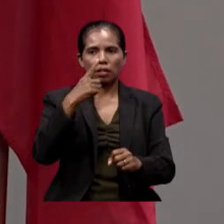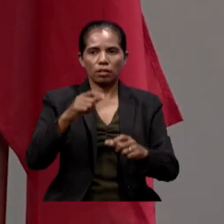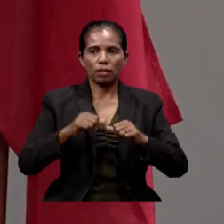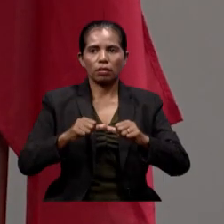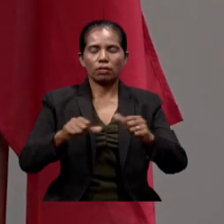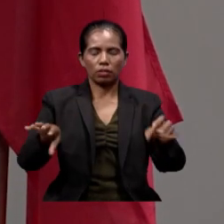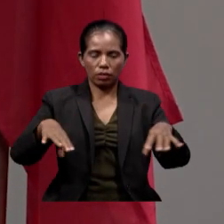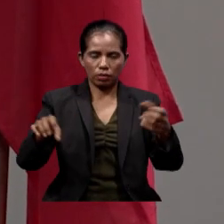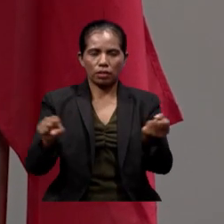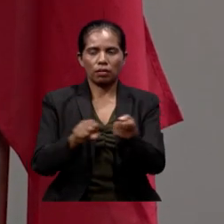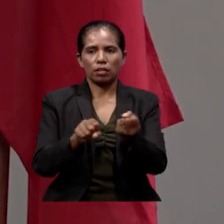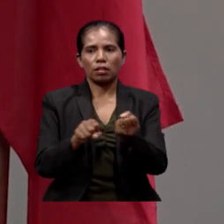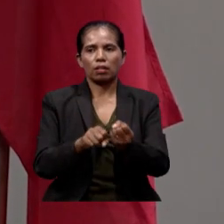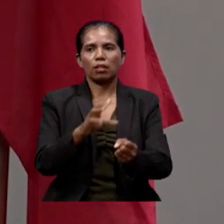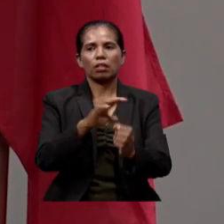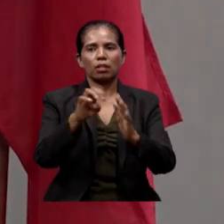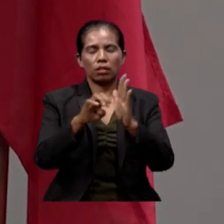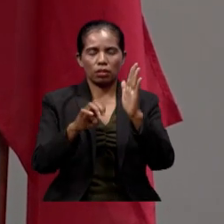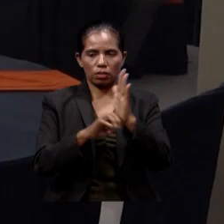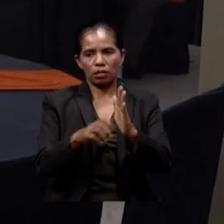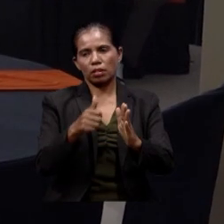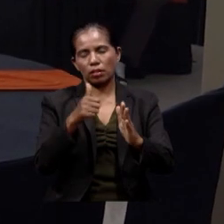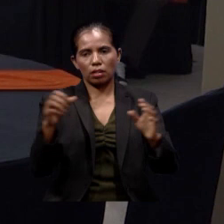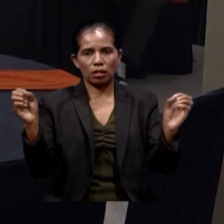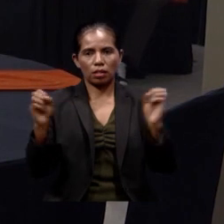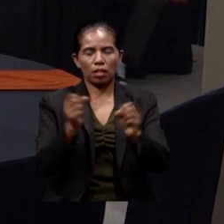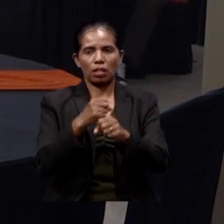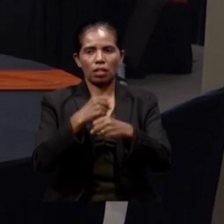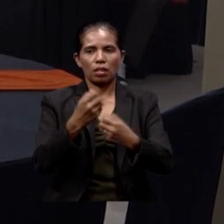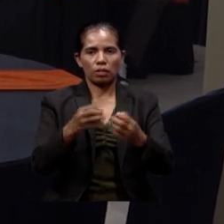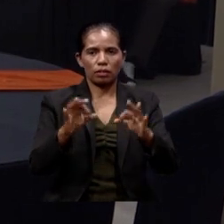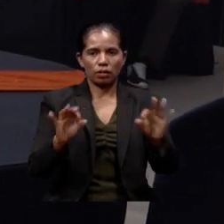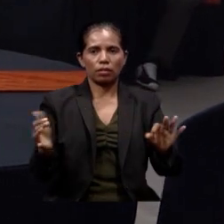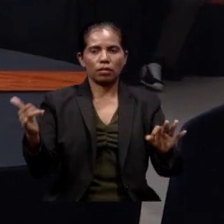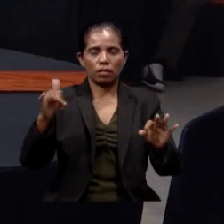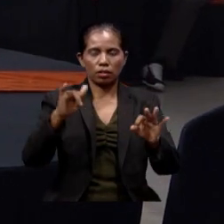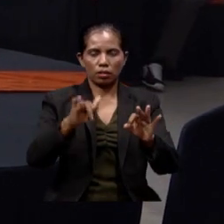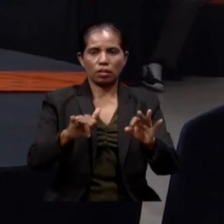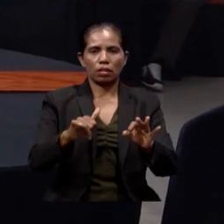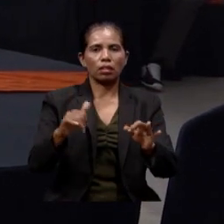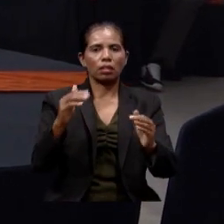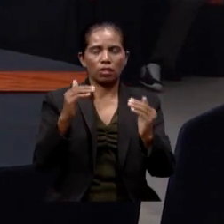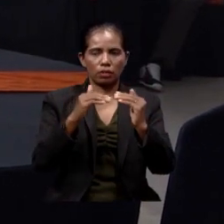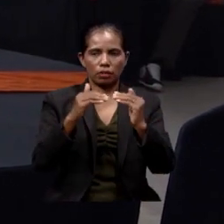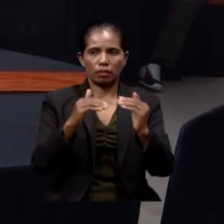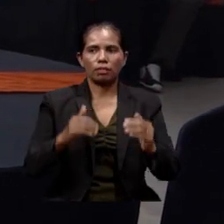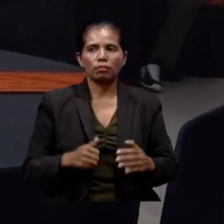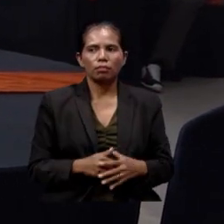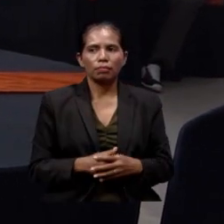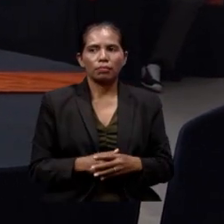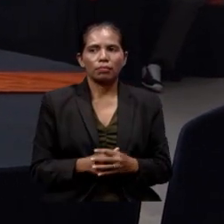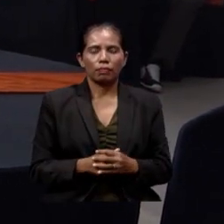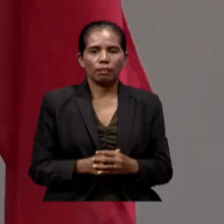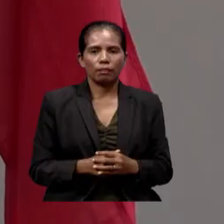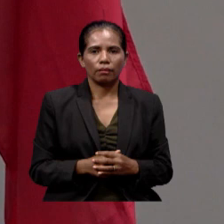continua serviço balun, nebe estrutura cessante la consegue finaliza durante sirane mandato. Aku lebih orang dari